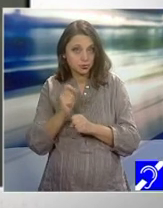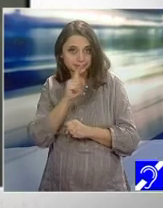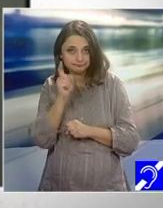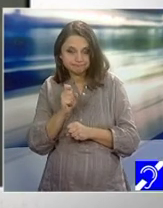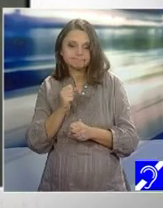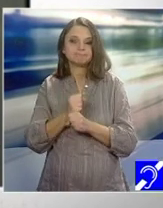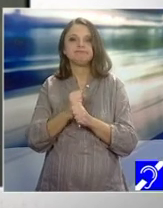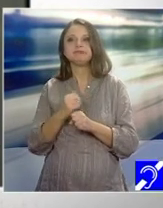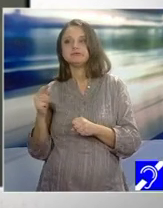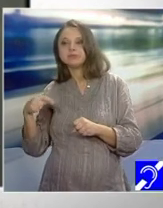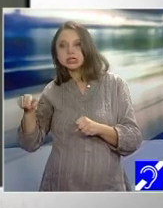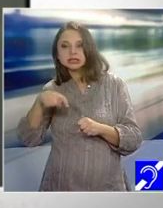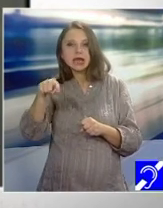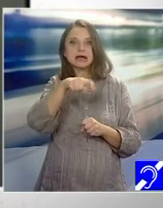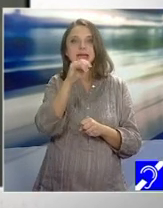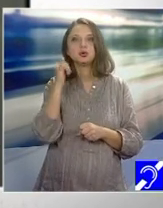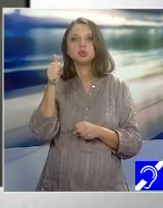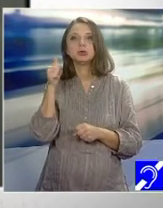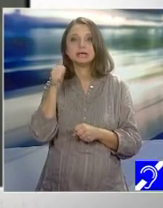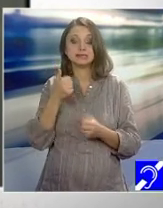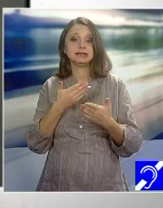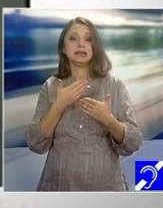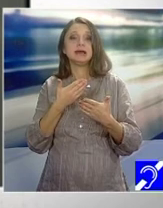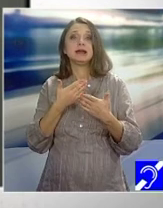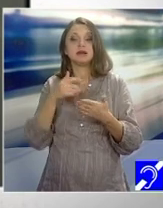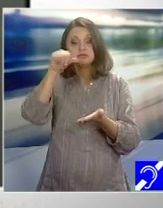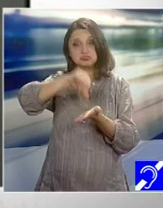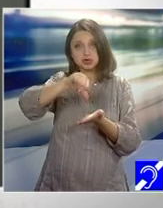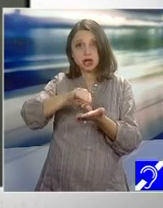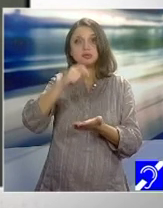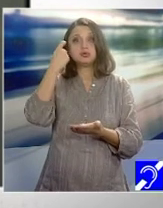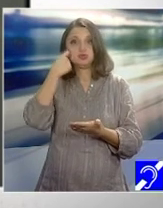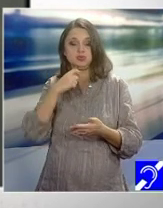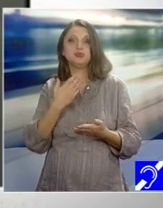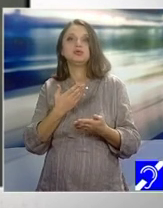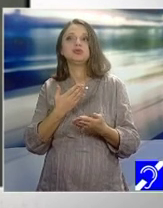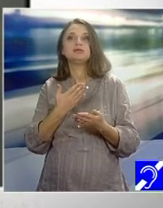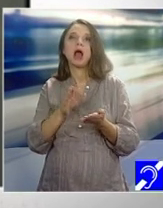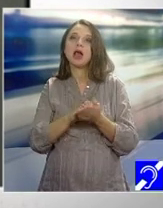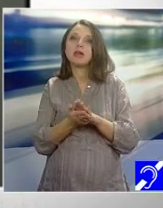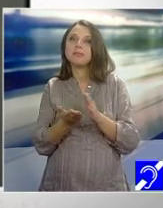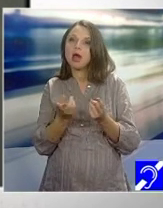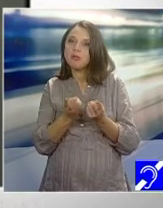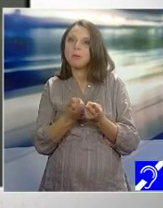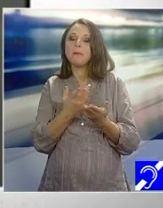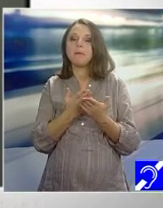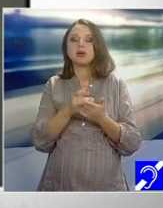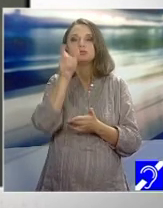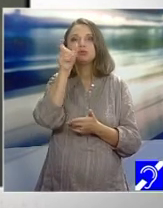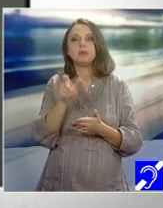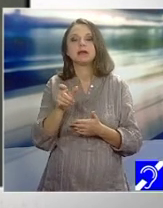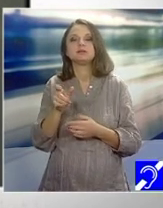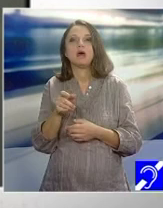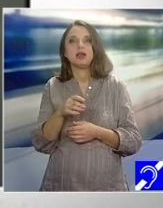turistic în centrul istoric al Clujului, adaptat nevoilor celor cu dizabilități de vedere, vorbesc de Terra